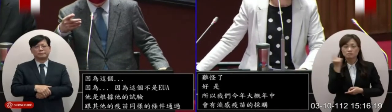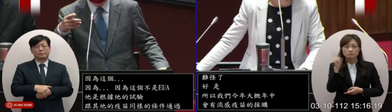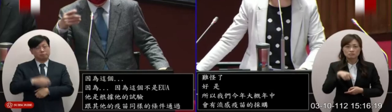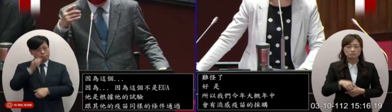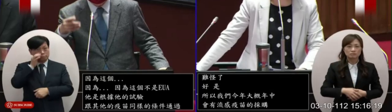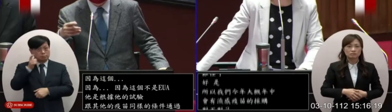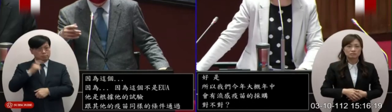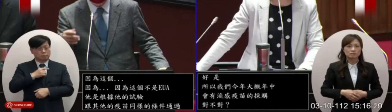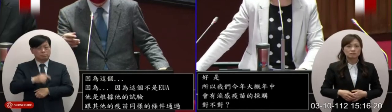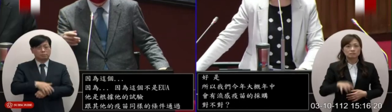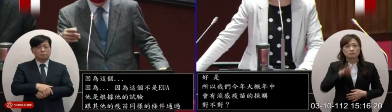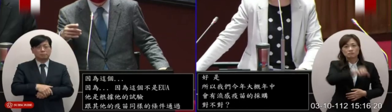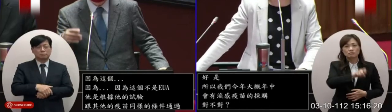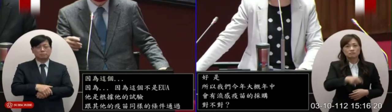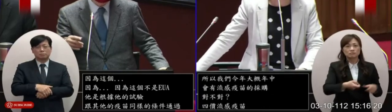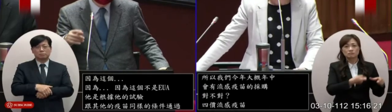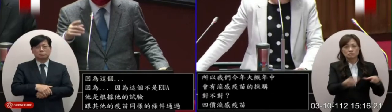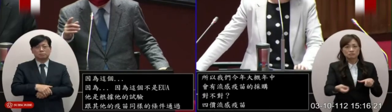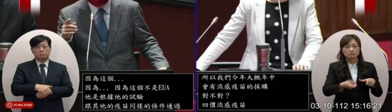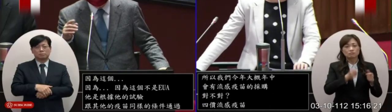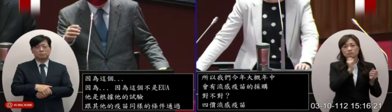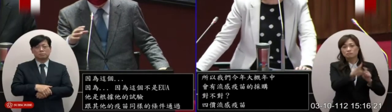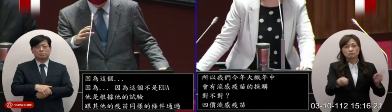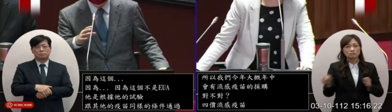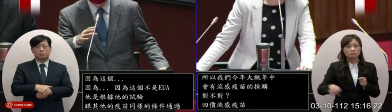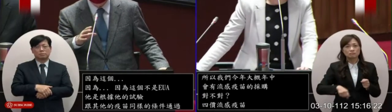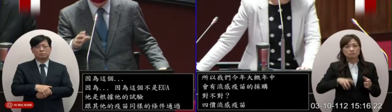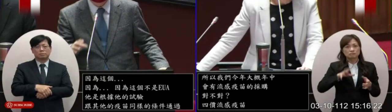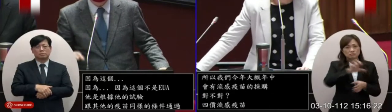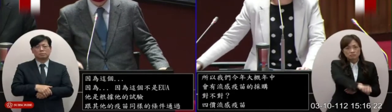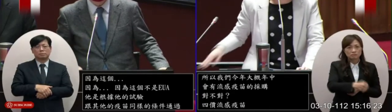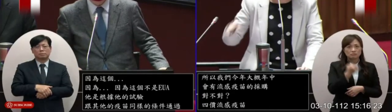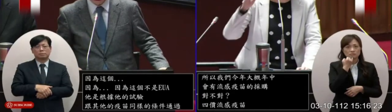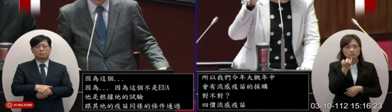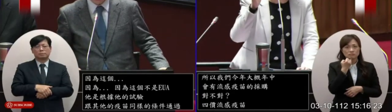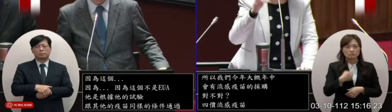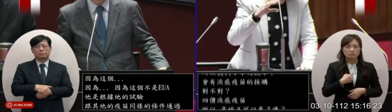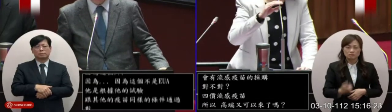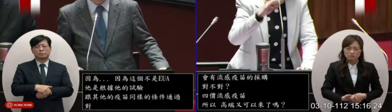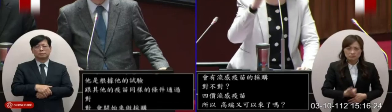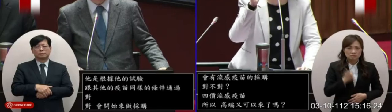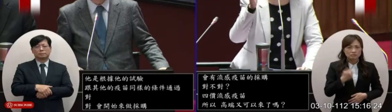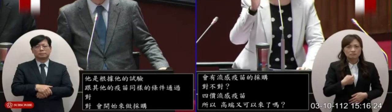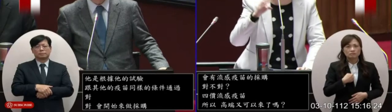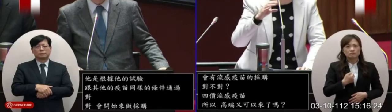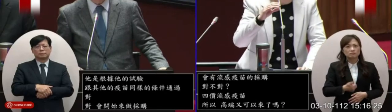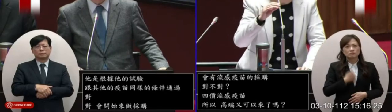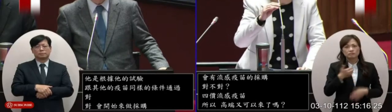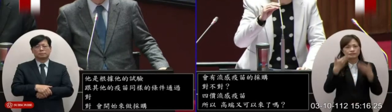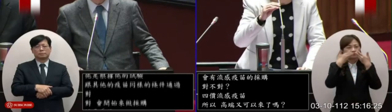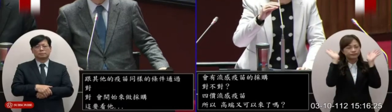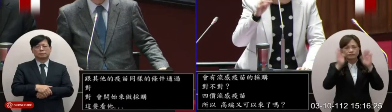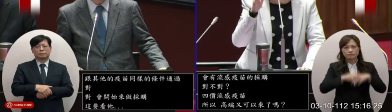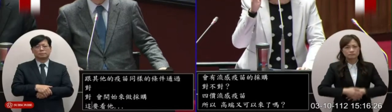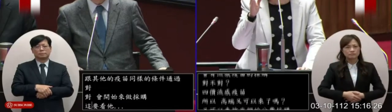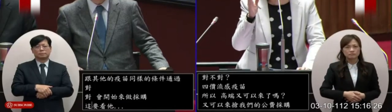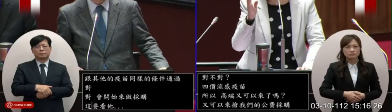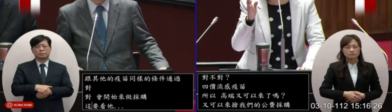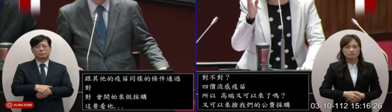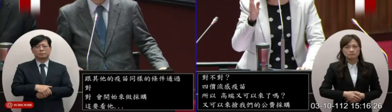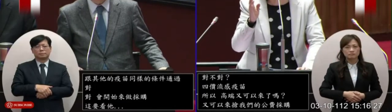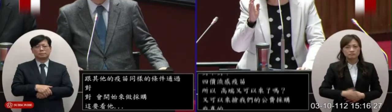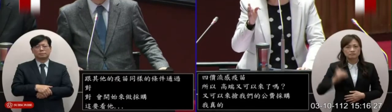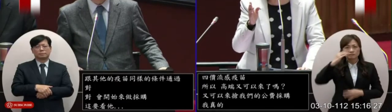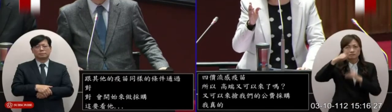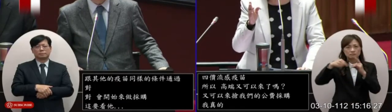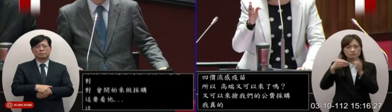要看他 来抢我们的公费采购。我真的哈，我真的算受够了啦。高